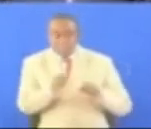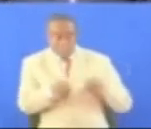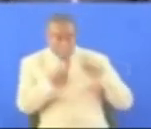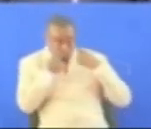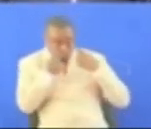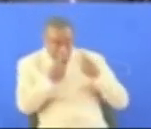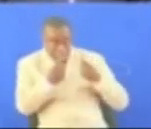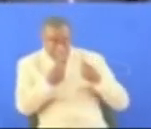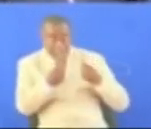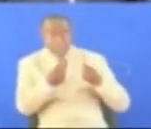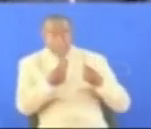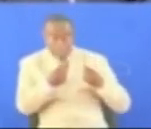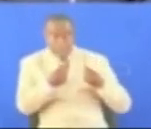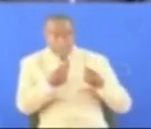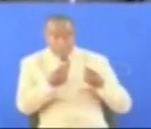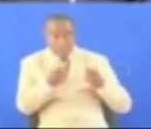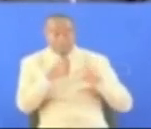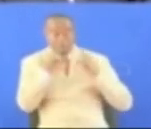uzao wa tumbo letu,